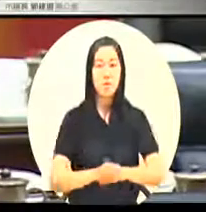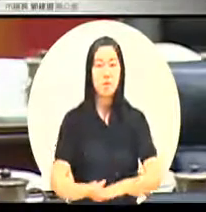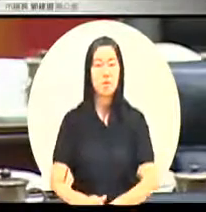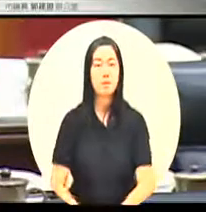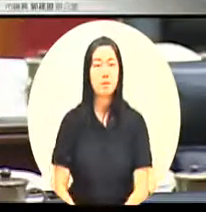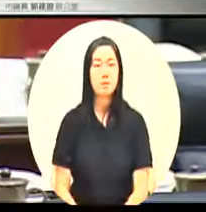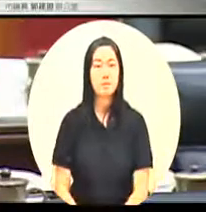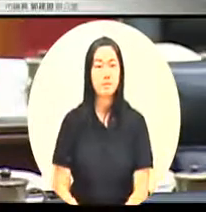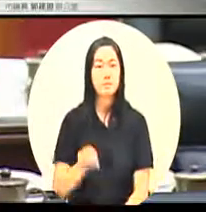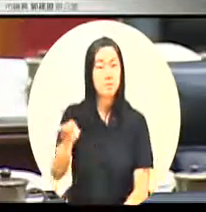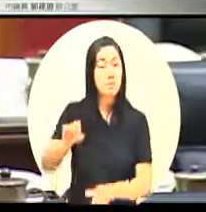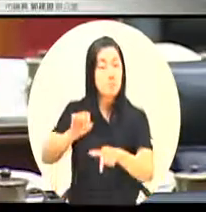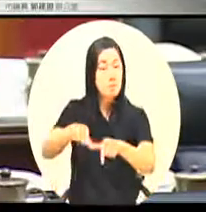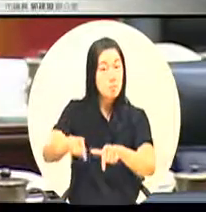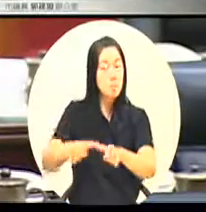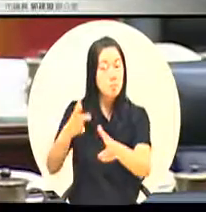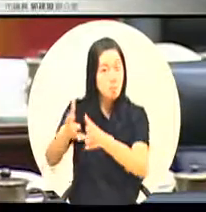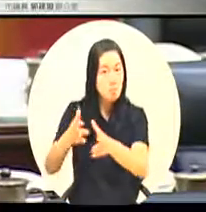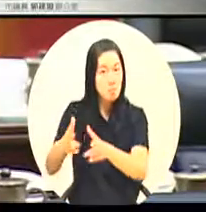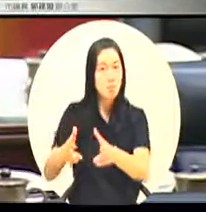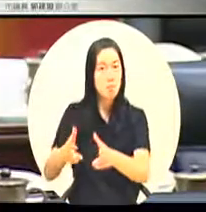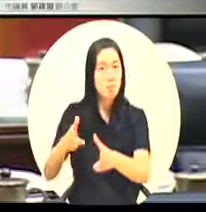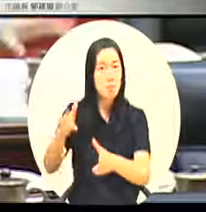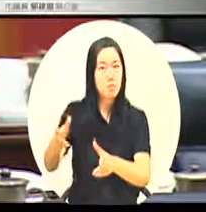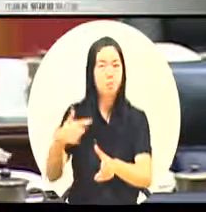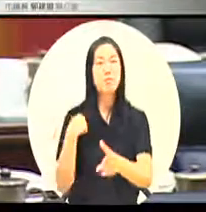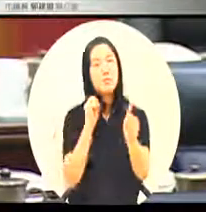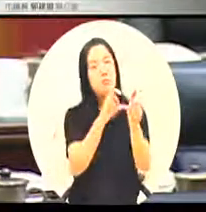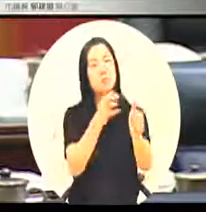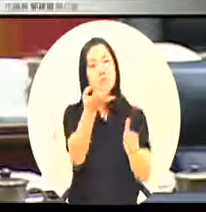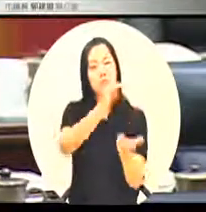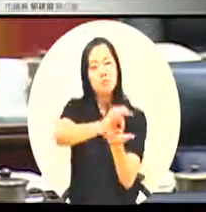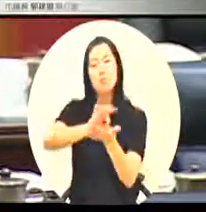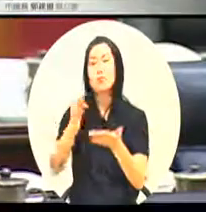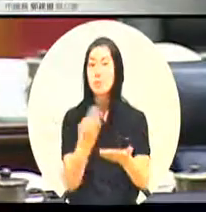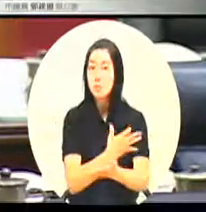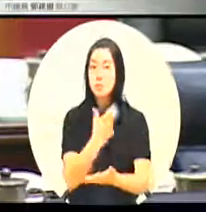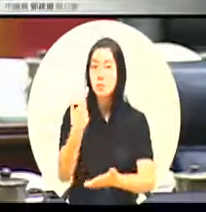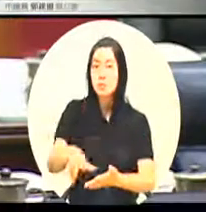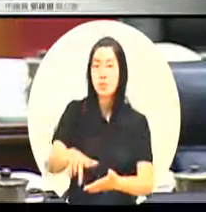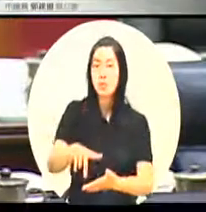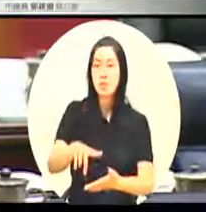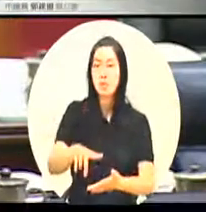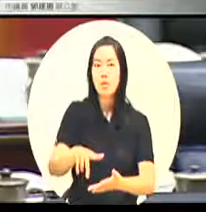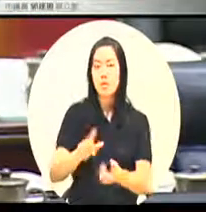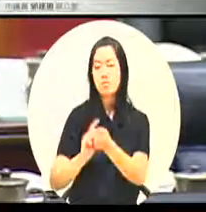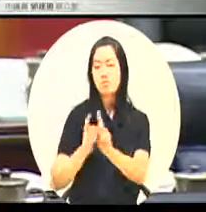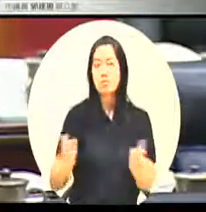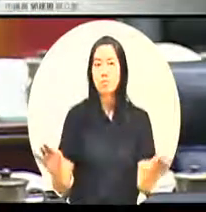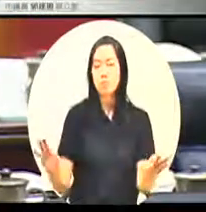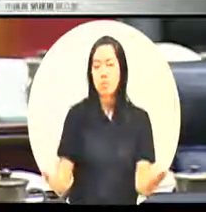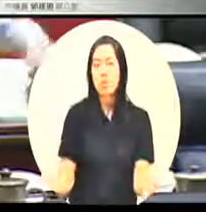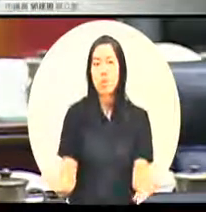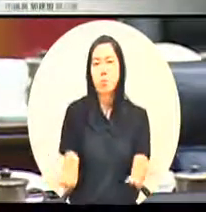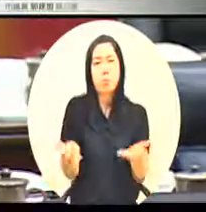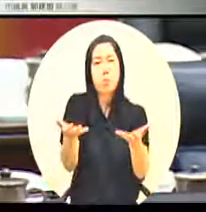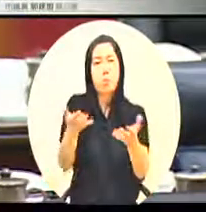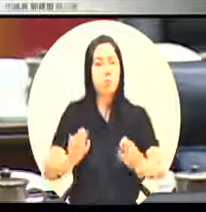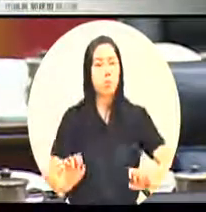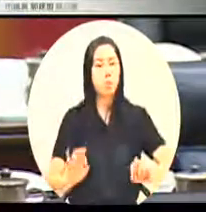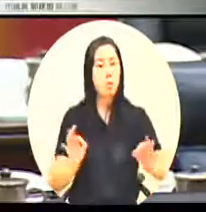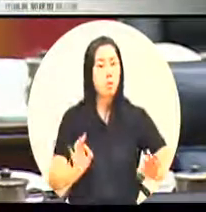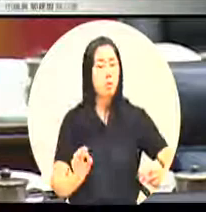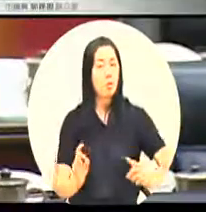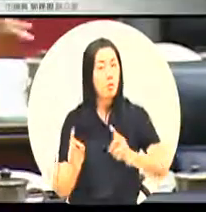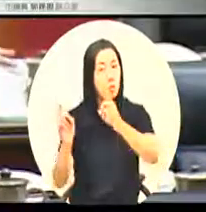哦，会有业者是事实反映成本，还是借机哄抬？农业局、教育局怎么样去协